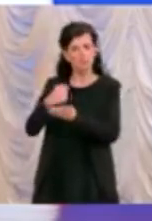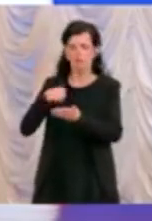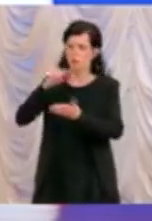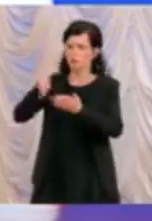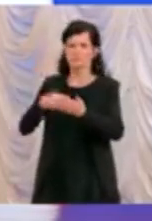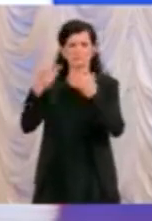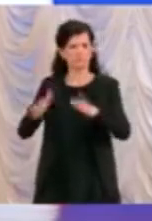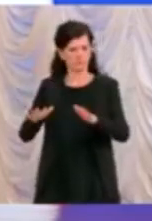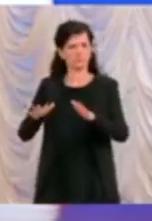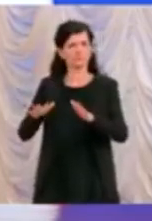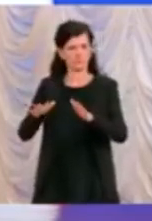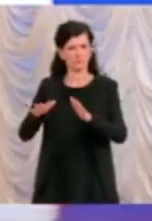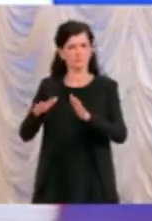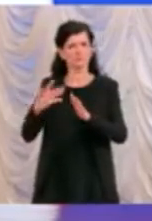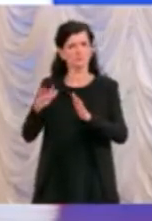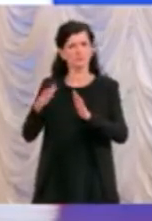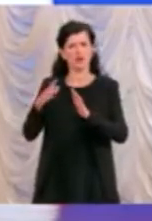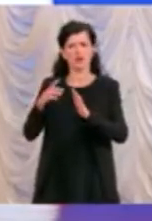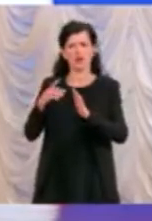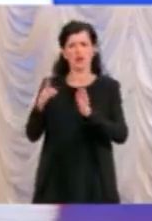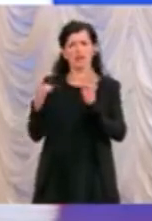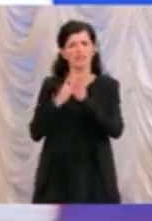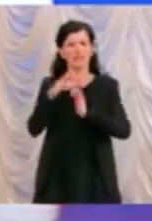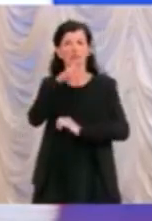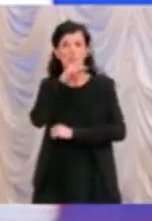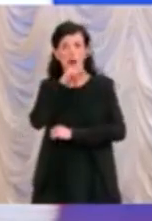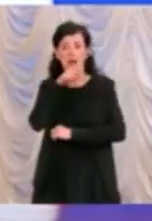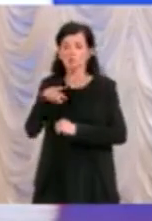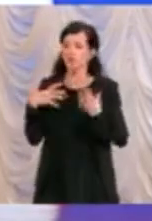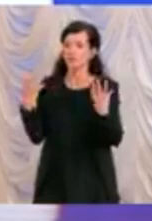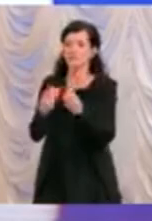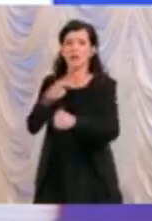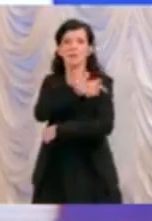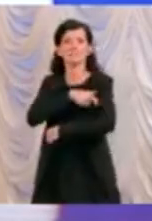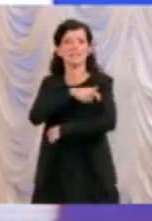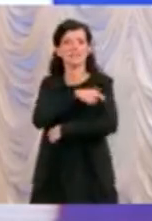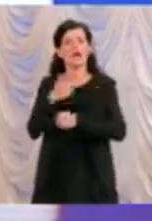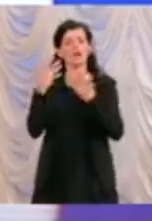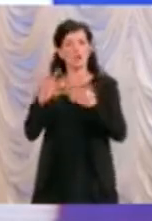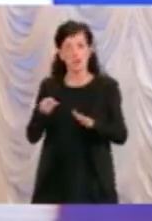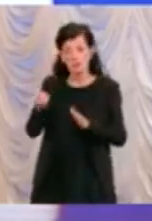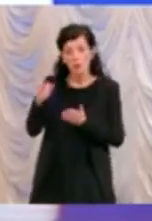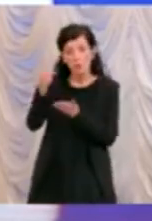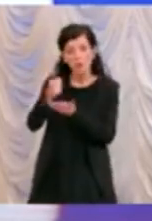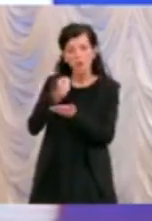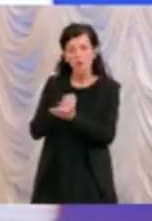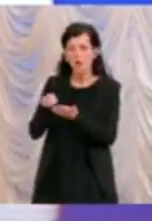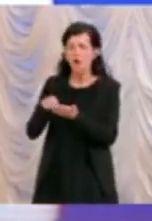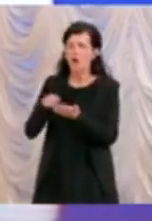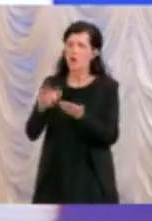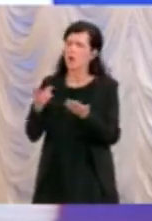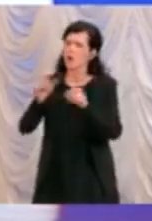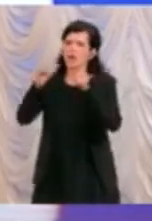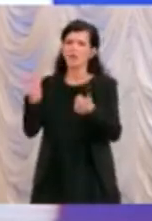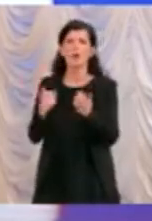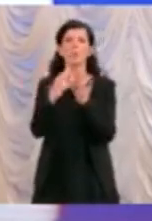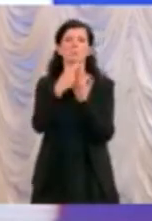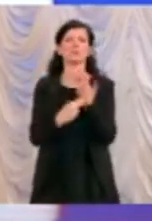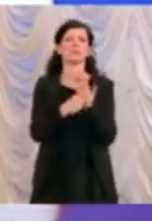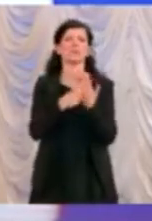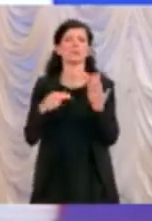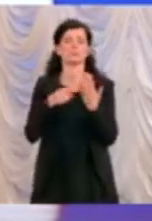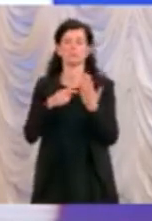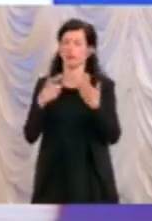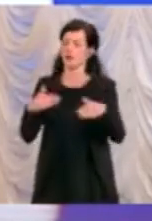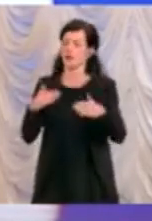la metà di marzo con tutte le parti sociali quello è il nostro testo base della nostra bibbia da cui partire per la